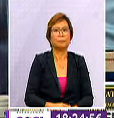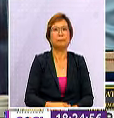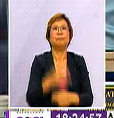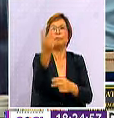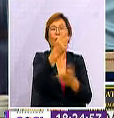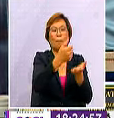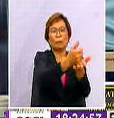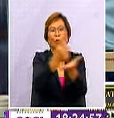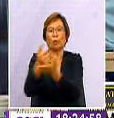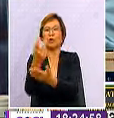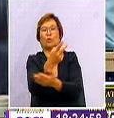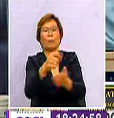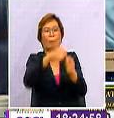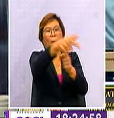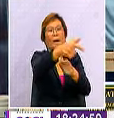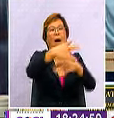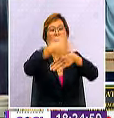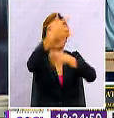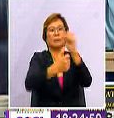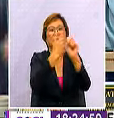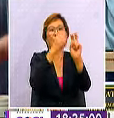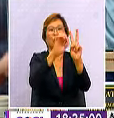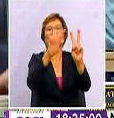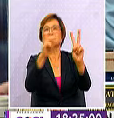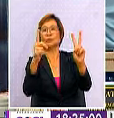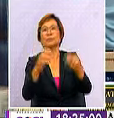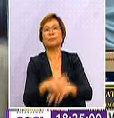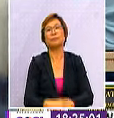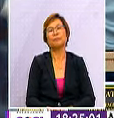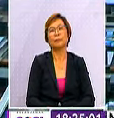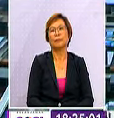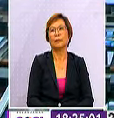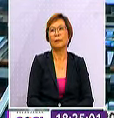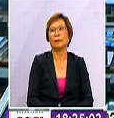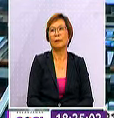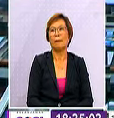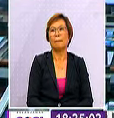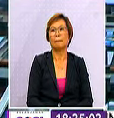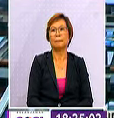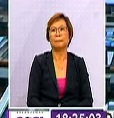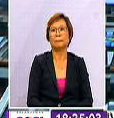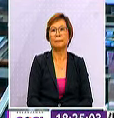Kedua-dua bantuan ini akan dibayar pada awal tahun 2021.